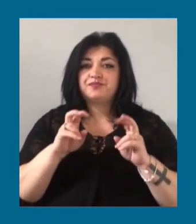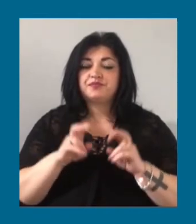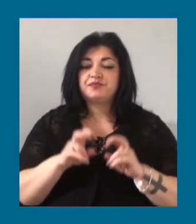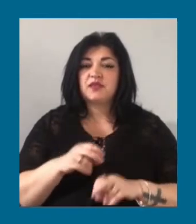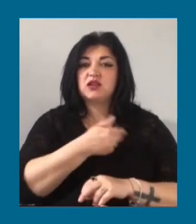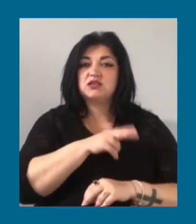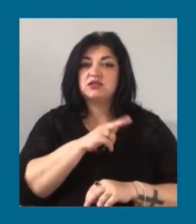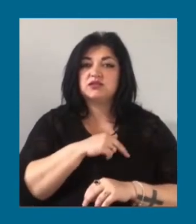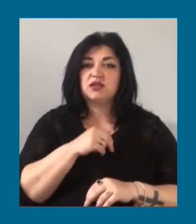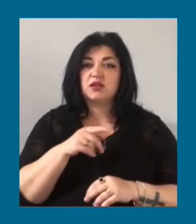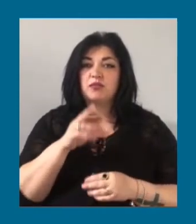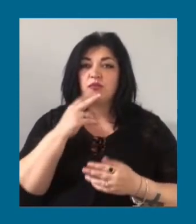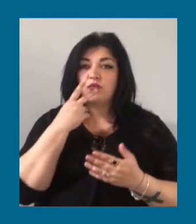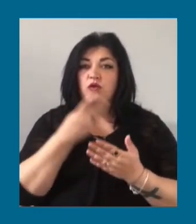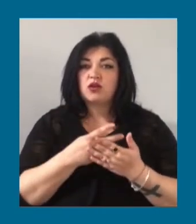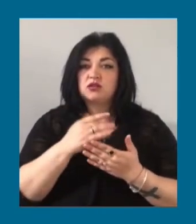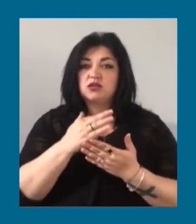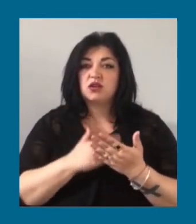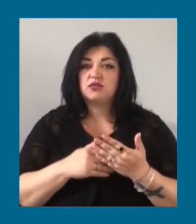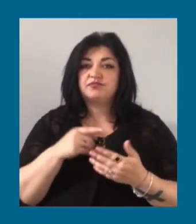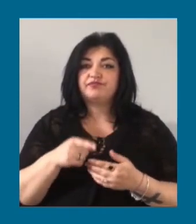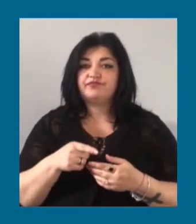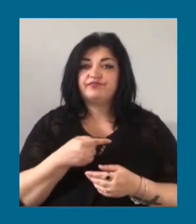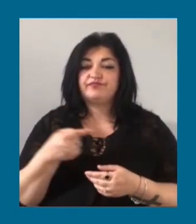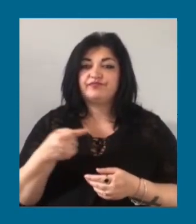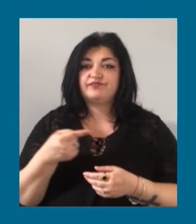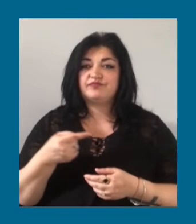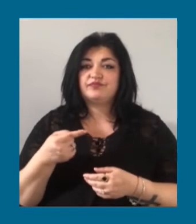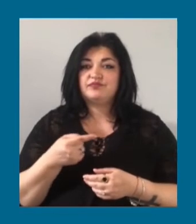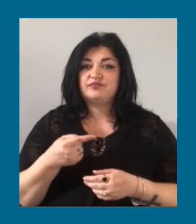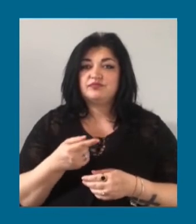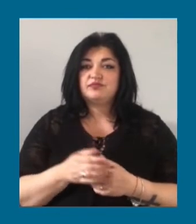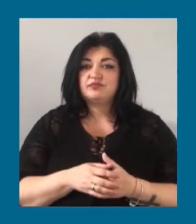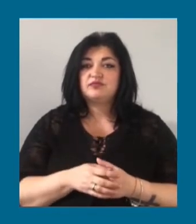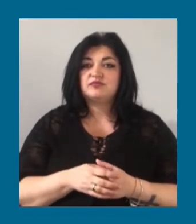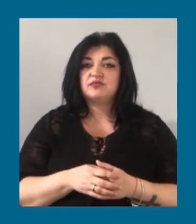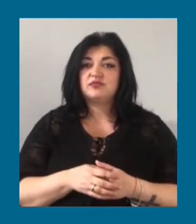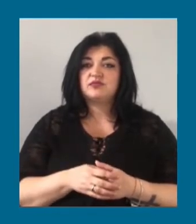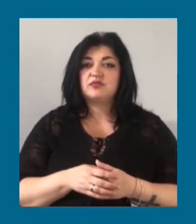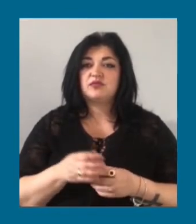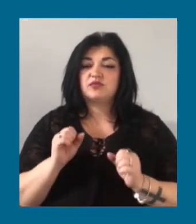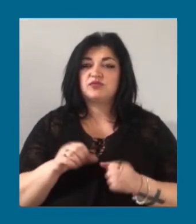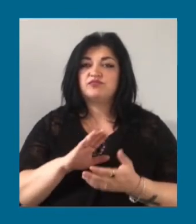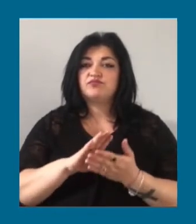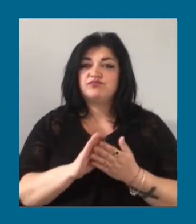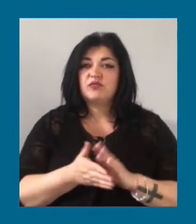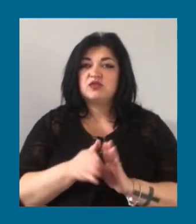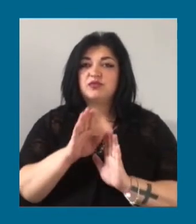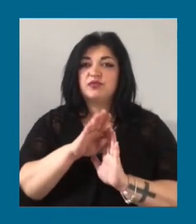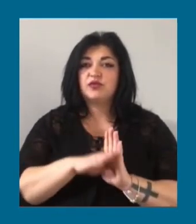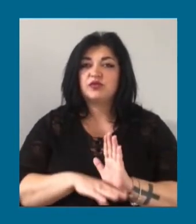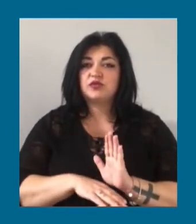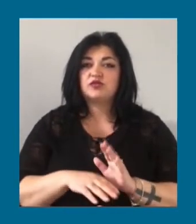санітарно-мікробіологічними показниками не відповідають нормативним вимогам. З метою недопущення погіршення санепідситуації в цей період